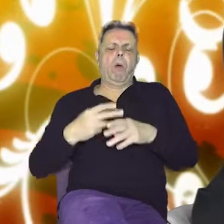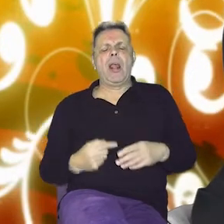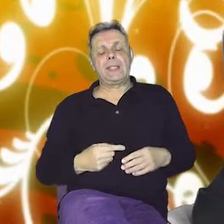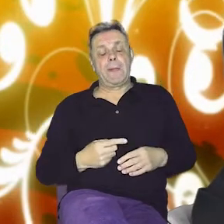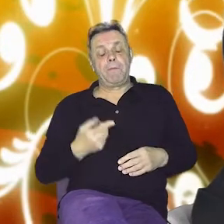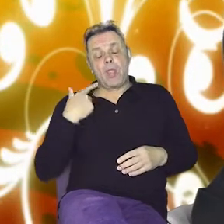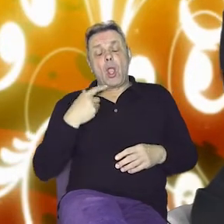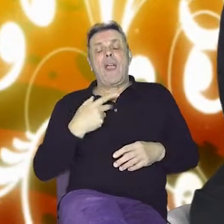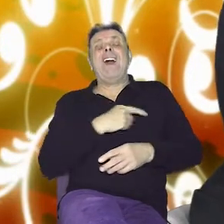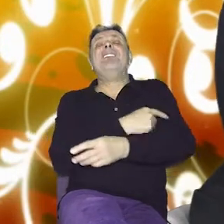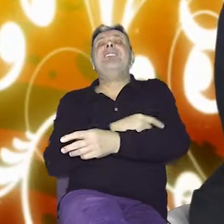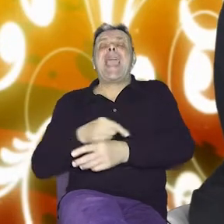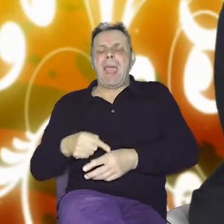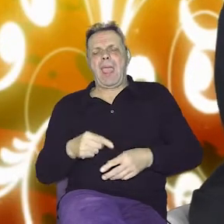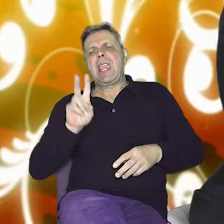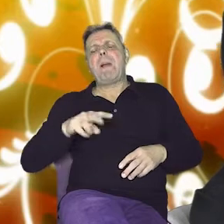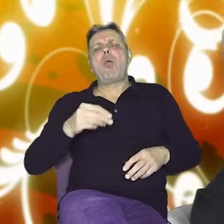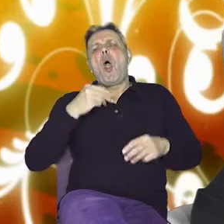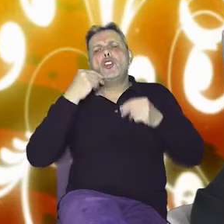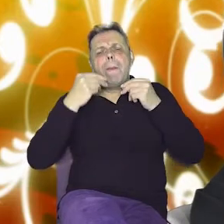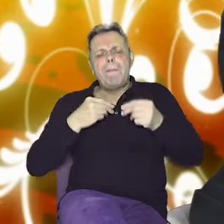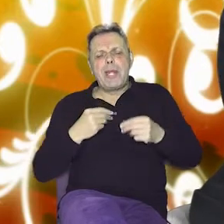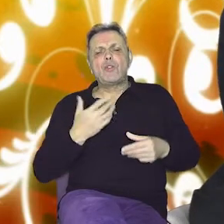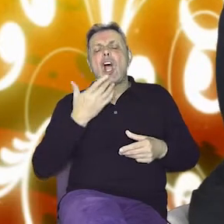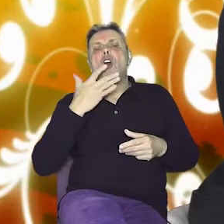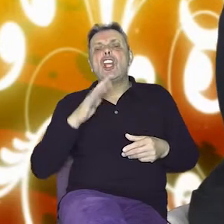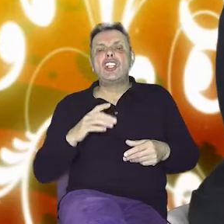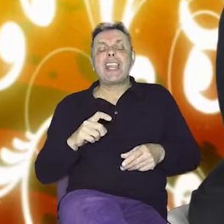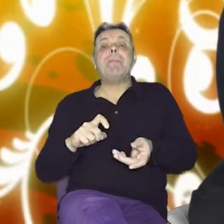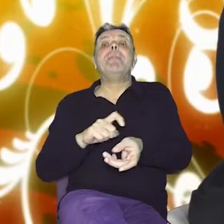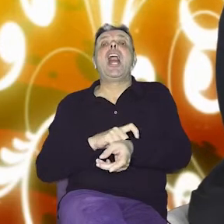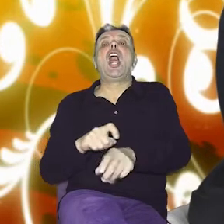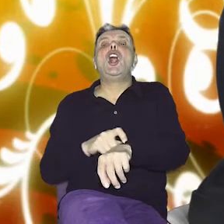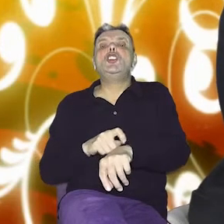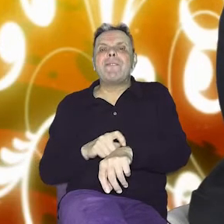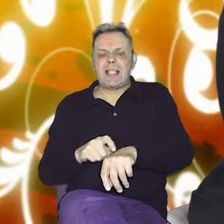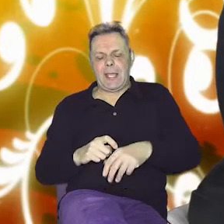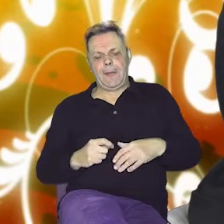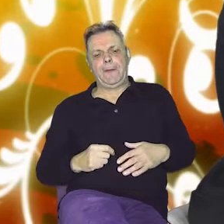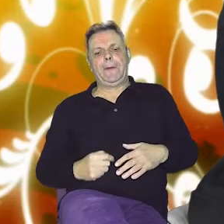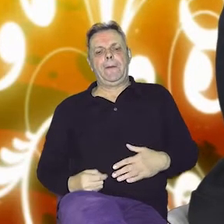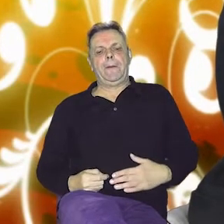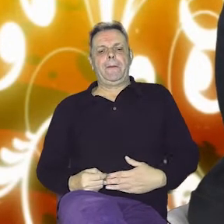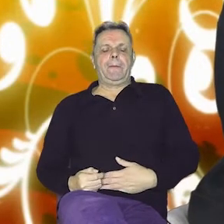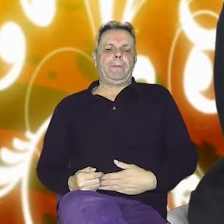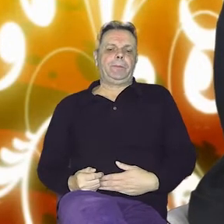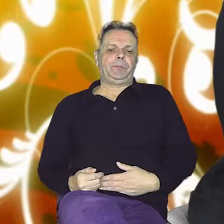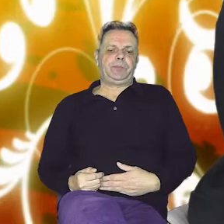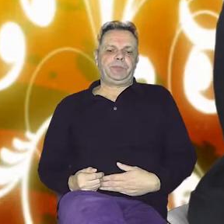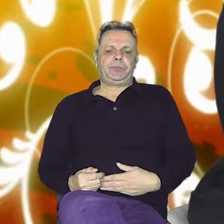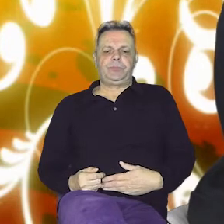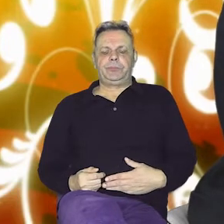Kod vena, kod dijabetesa još imamo priču i sa oštećenjem živaca, tako da imamo imamo